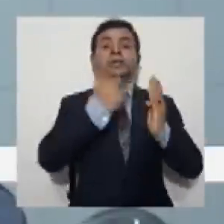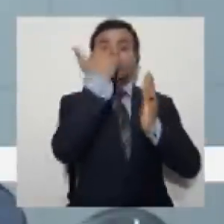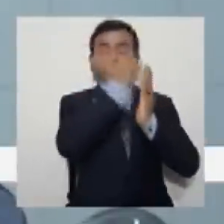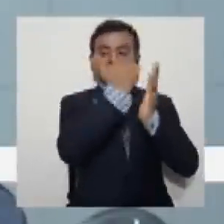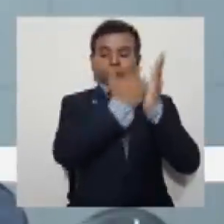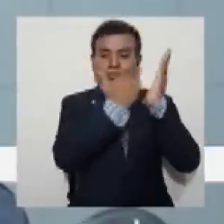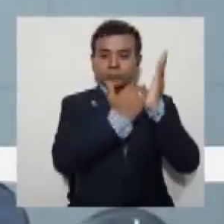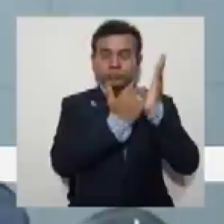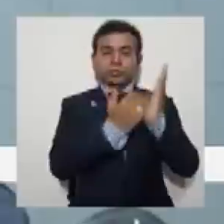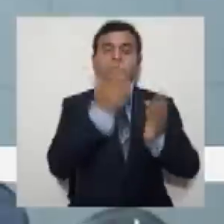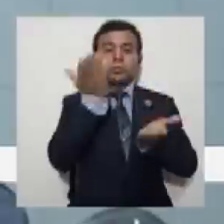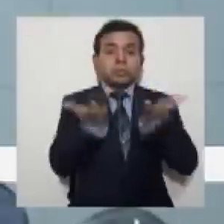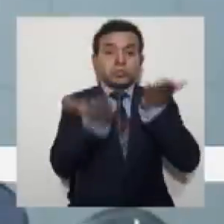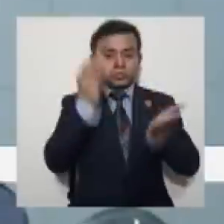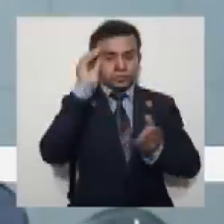45 দিনের